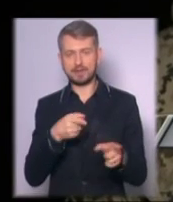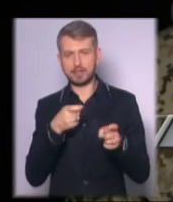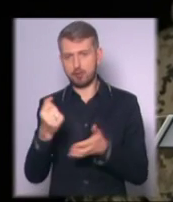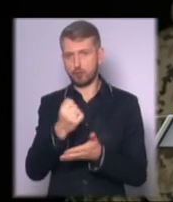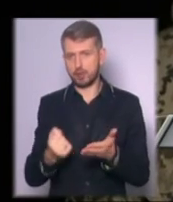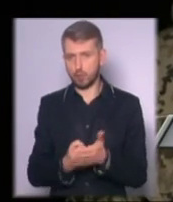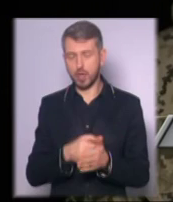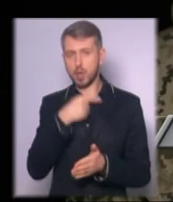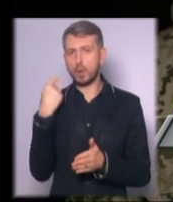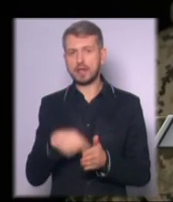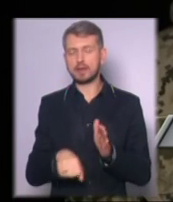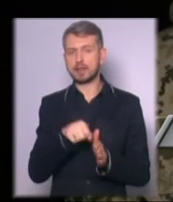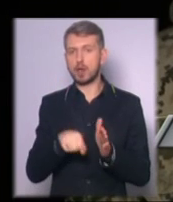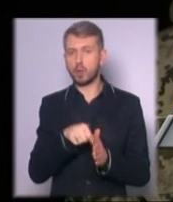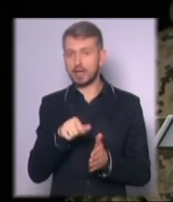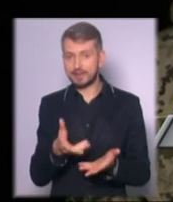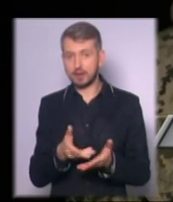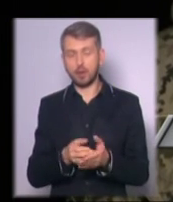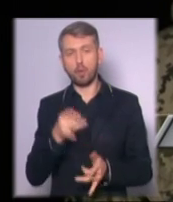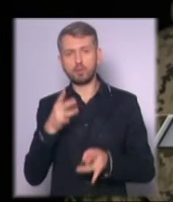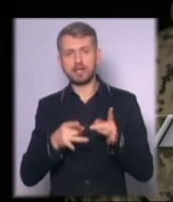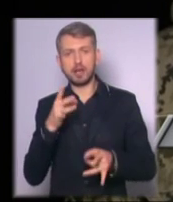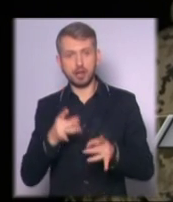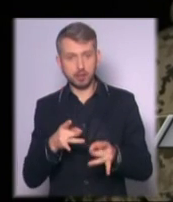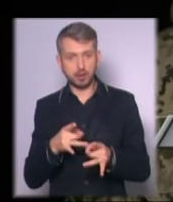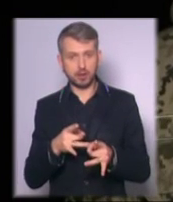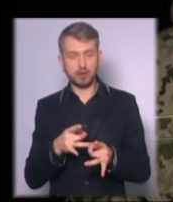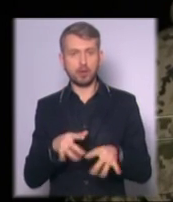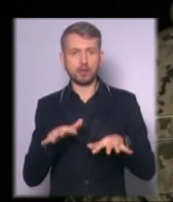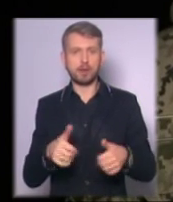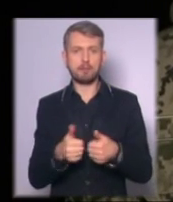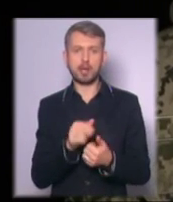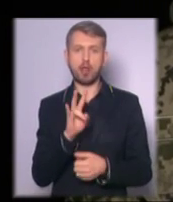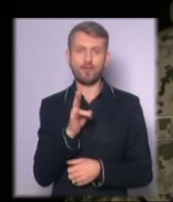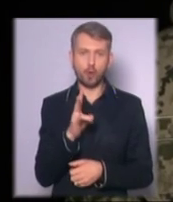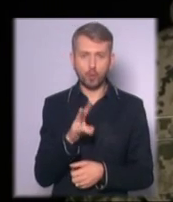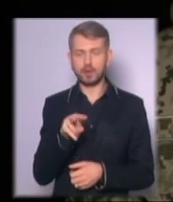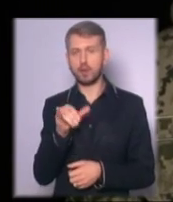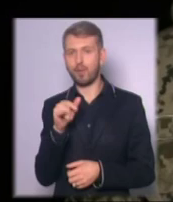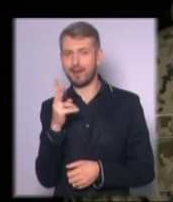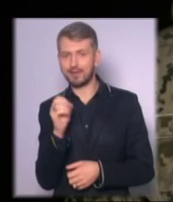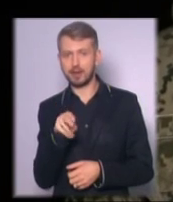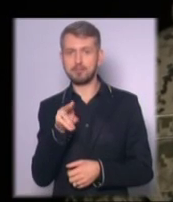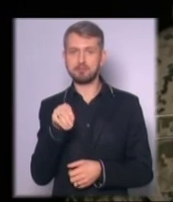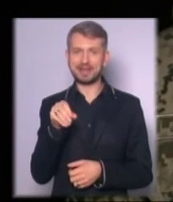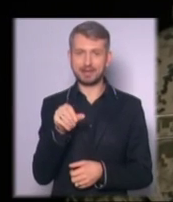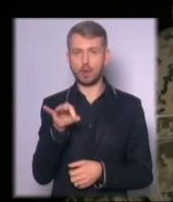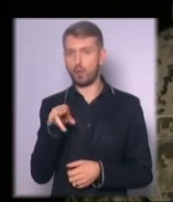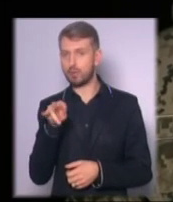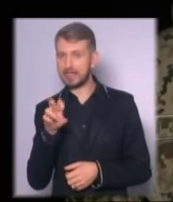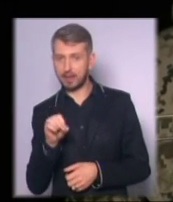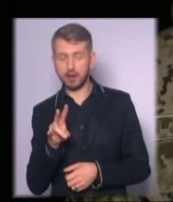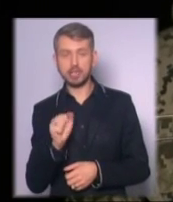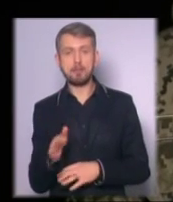зброї російські терористи обстріляли укріплення в районі Новгородського, Луганського, Троїцького, Пісків та Опитного. На Маріупольському